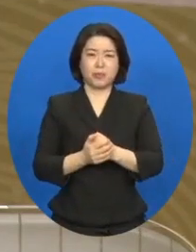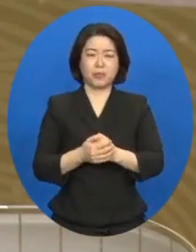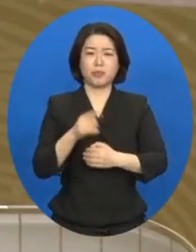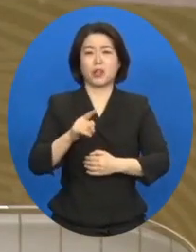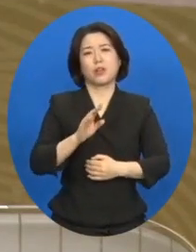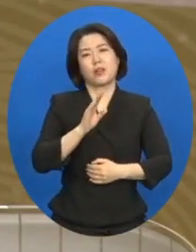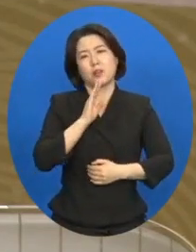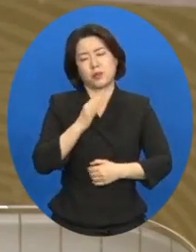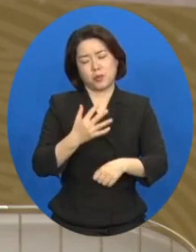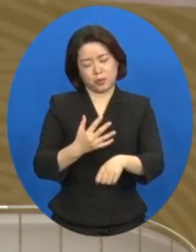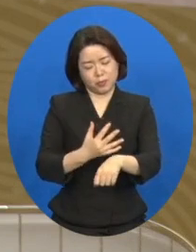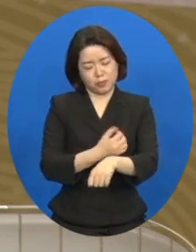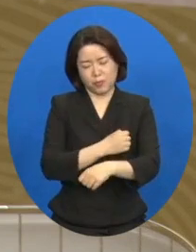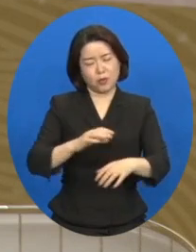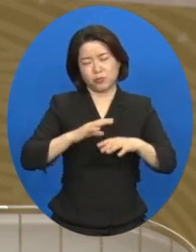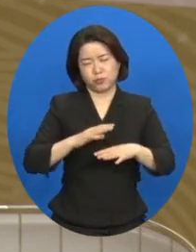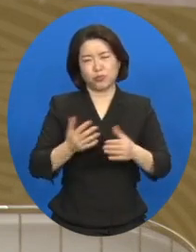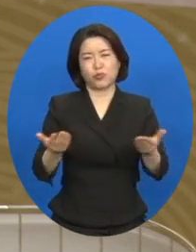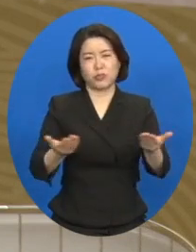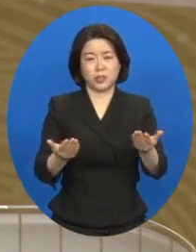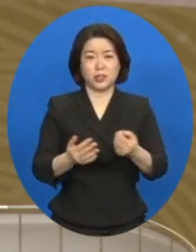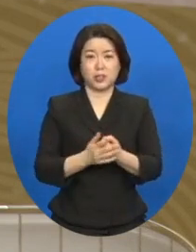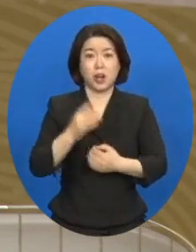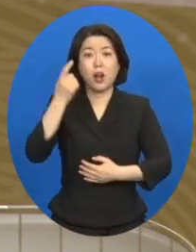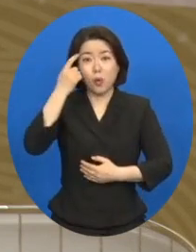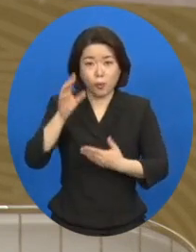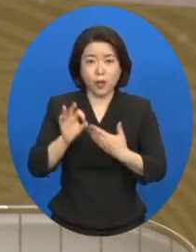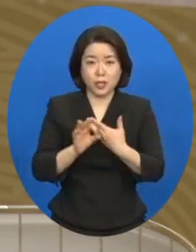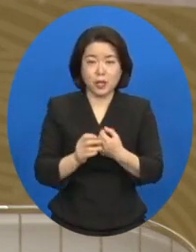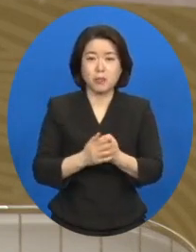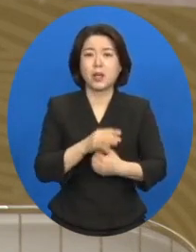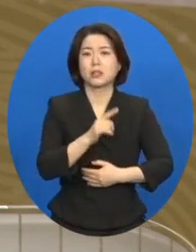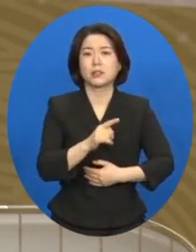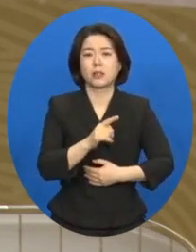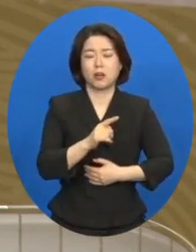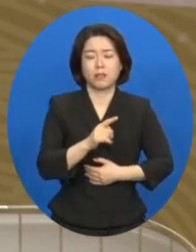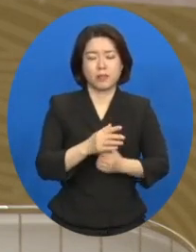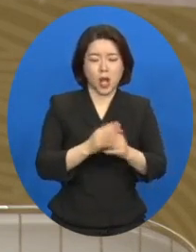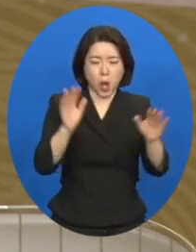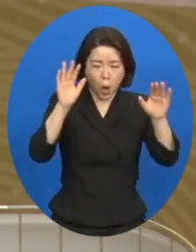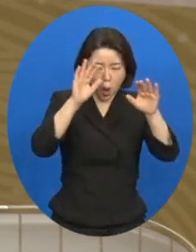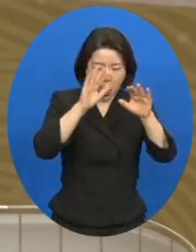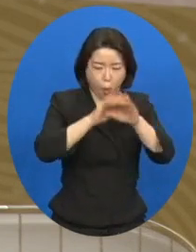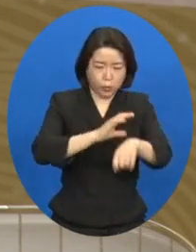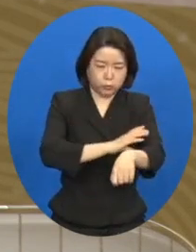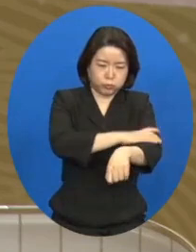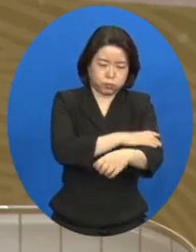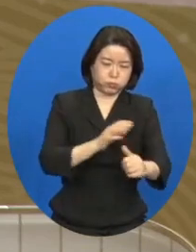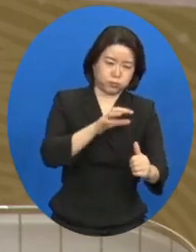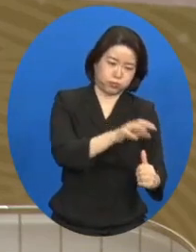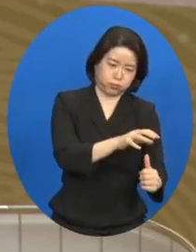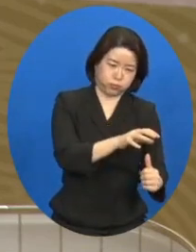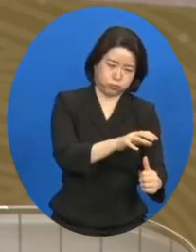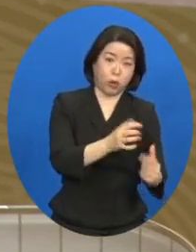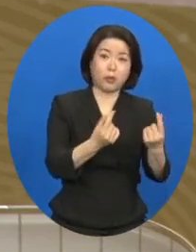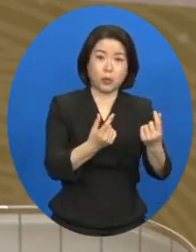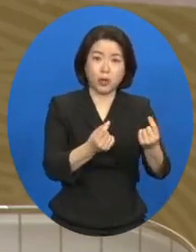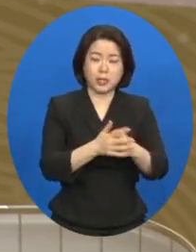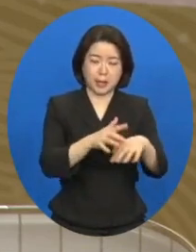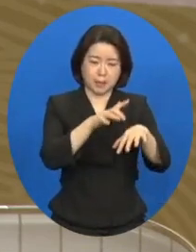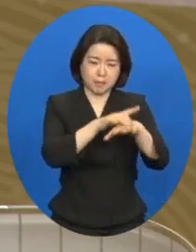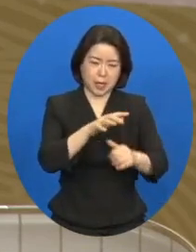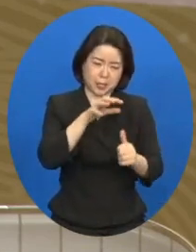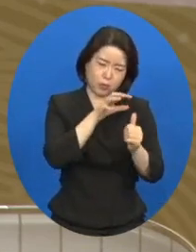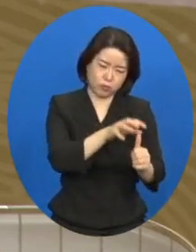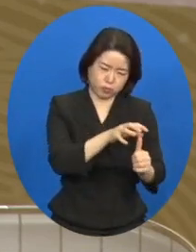굉장히 무서운 걸 알아야 돼요. 왜냐하면 그건 이미 어둠의 세력에 사로잡혀 있는 겁니다. 마귀에게